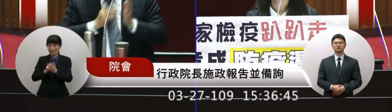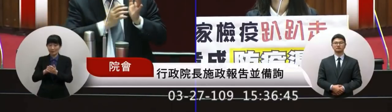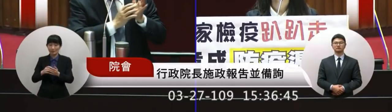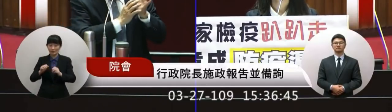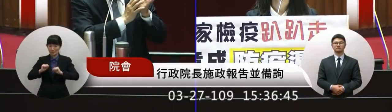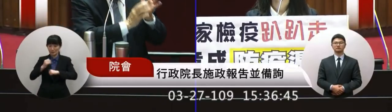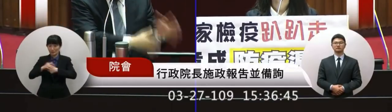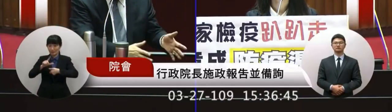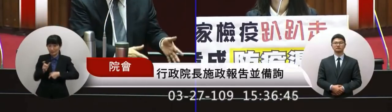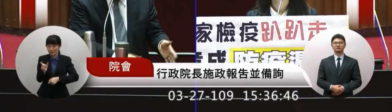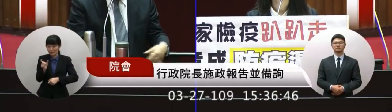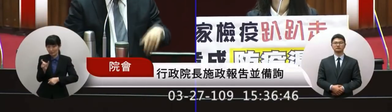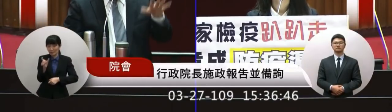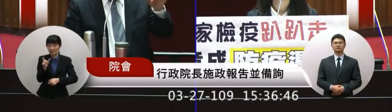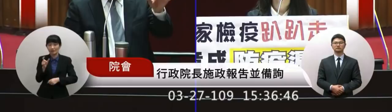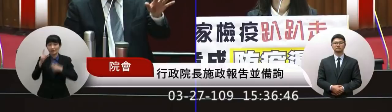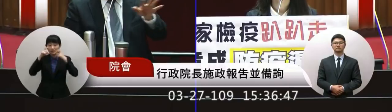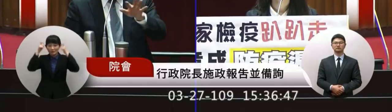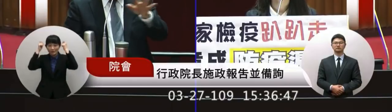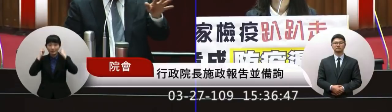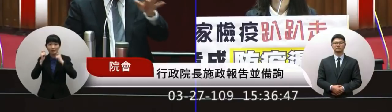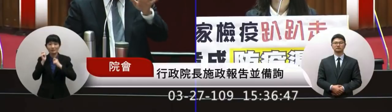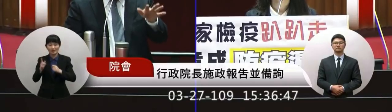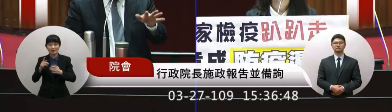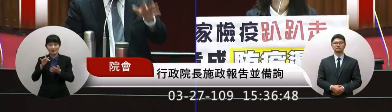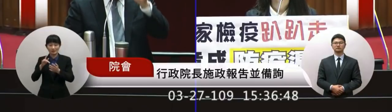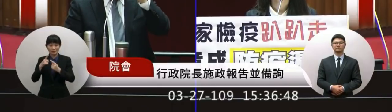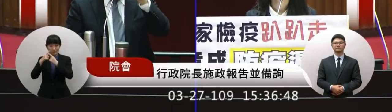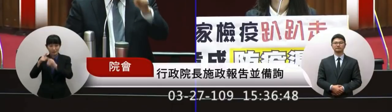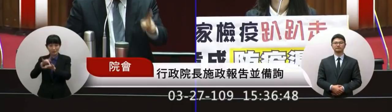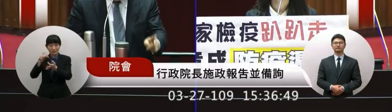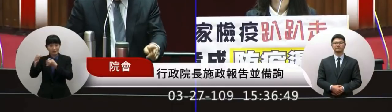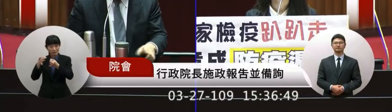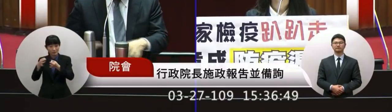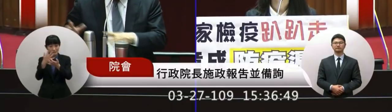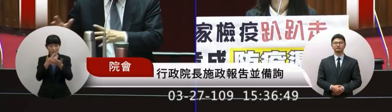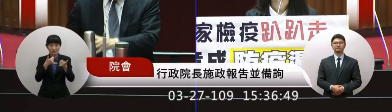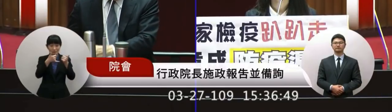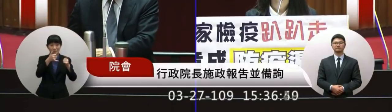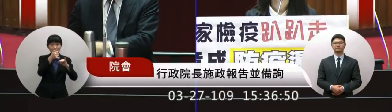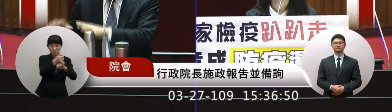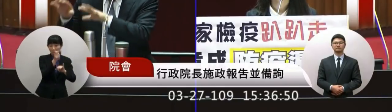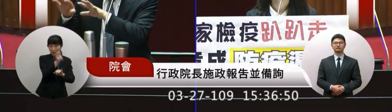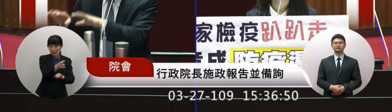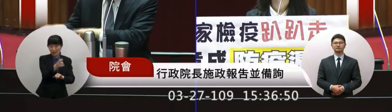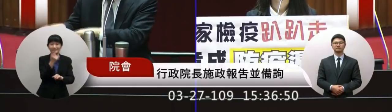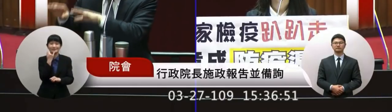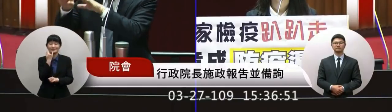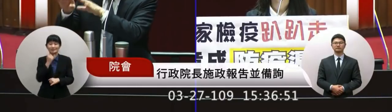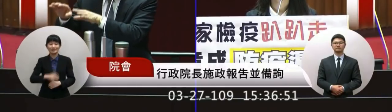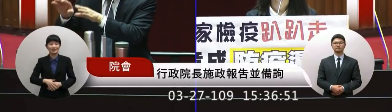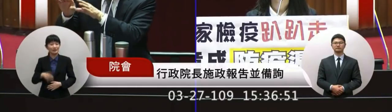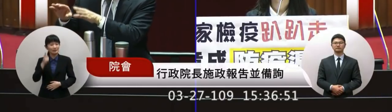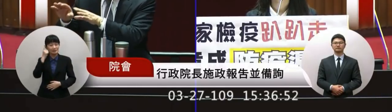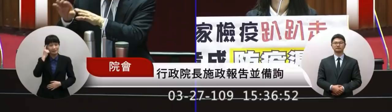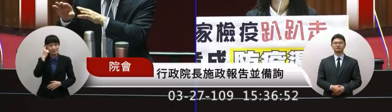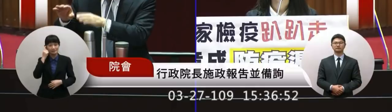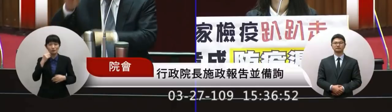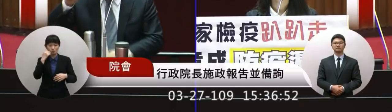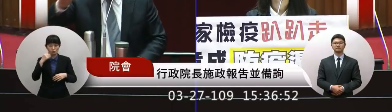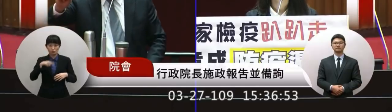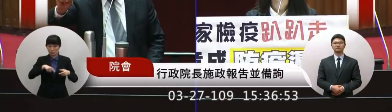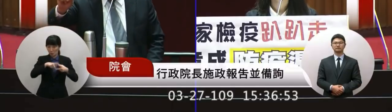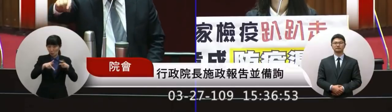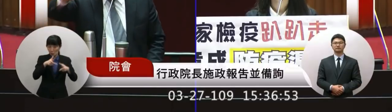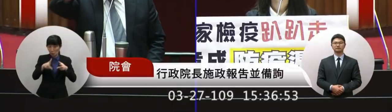局的，包括网络的。所以相关这些，我们只要产能能够有相关稳